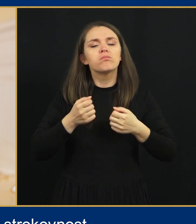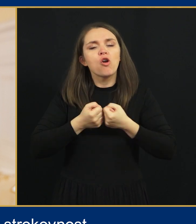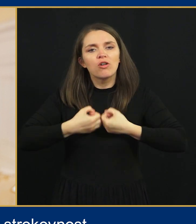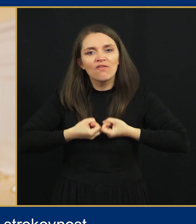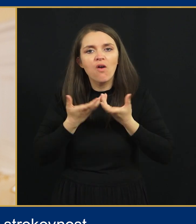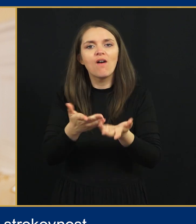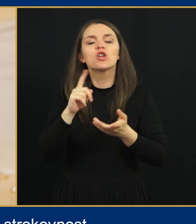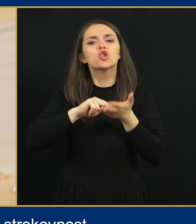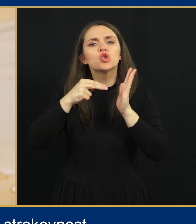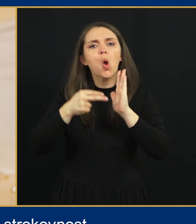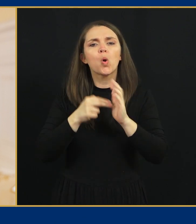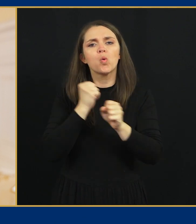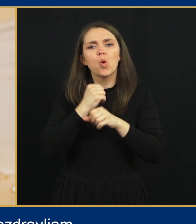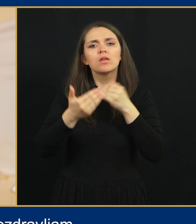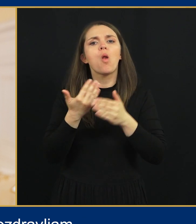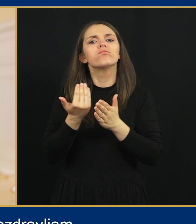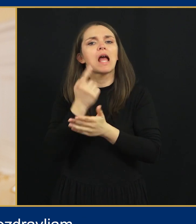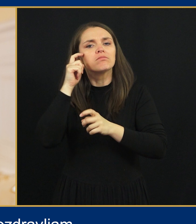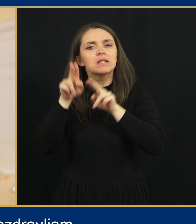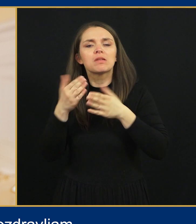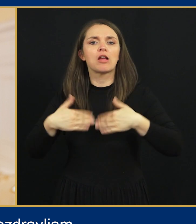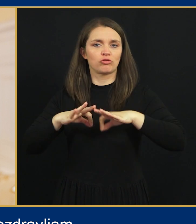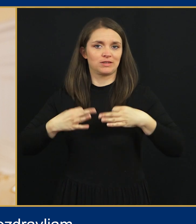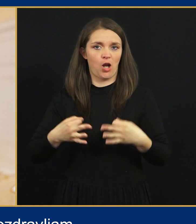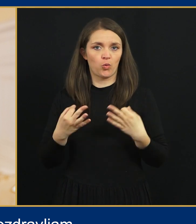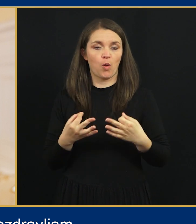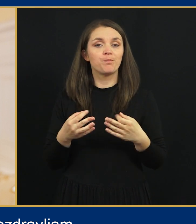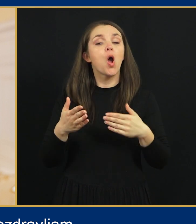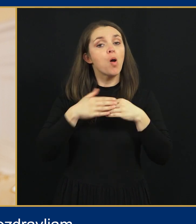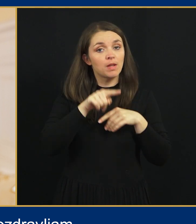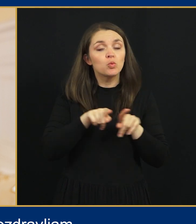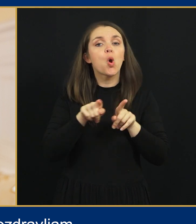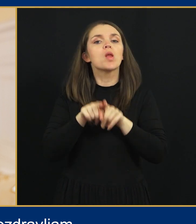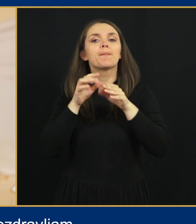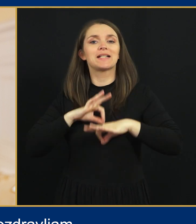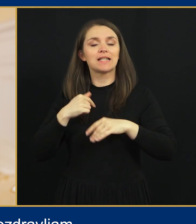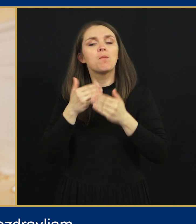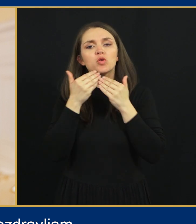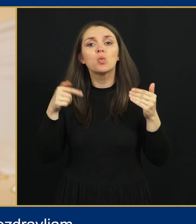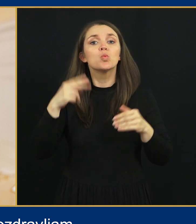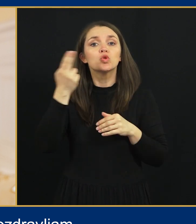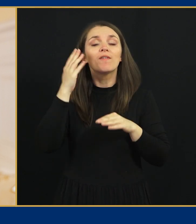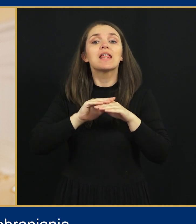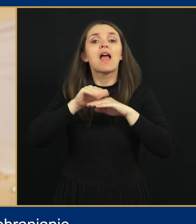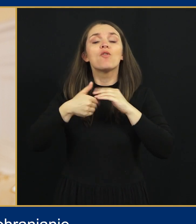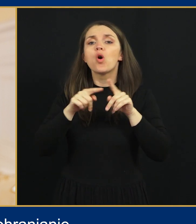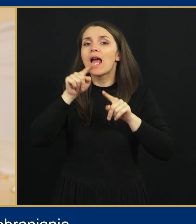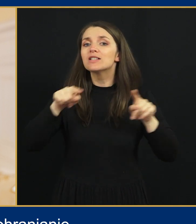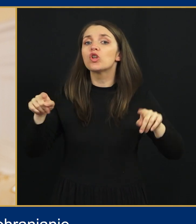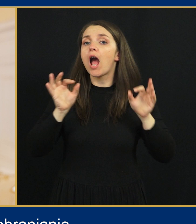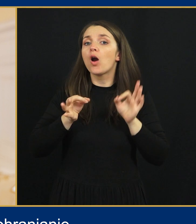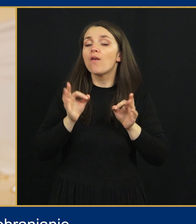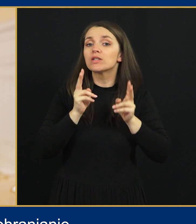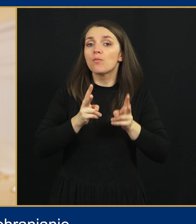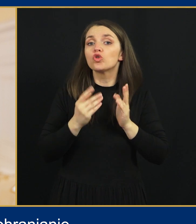in strokovnost pri skrbi za naše zdravje. Ob tem, kot predsednica pozdravljam, da so v Sloveniji na voljo različne